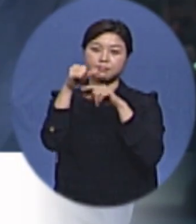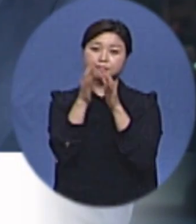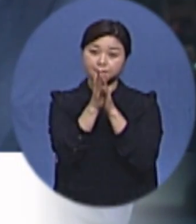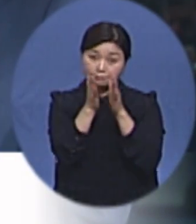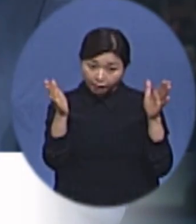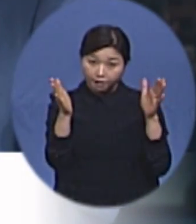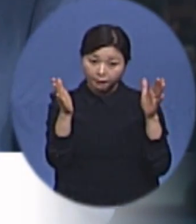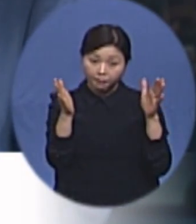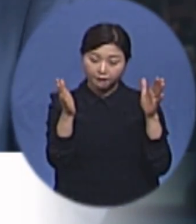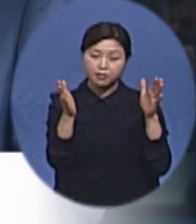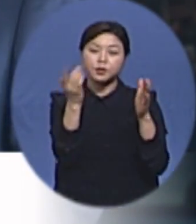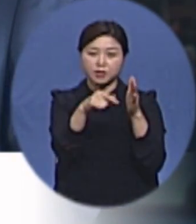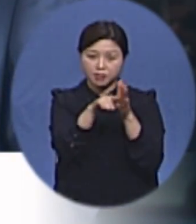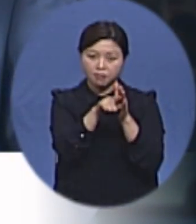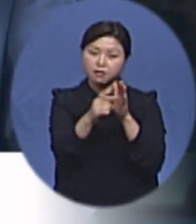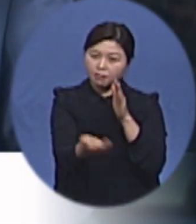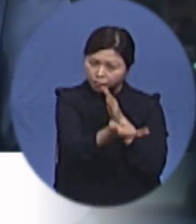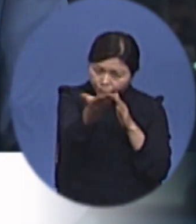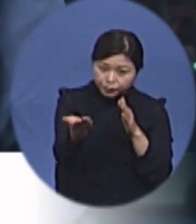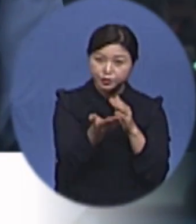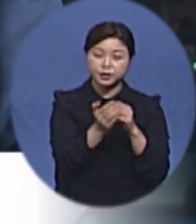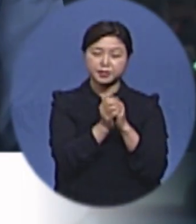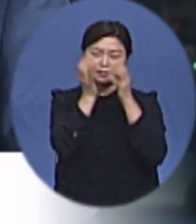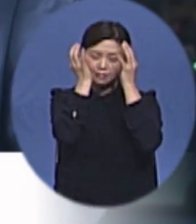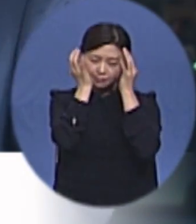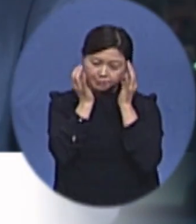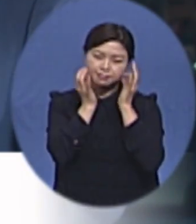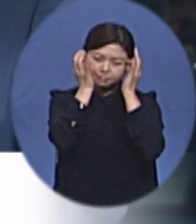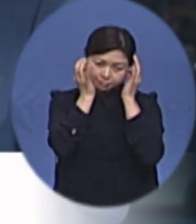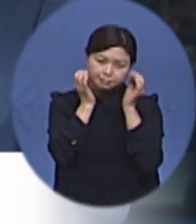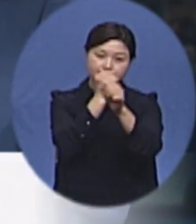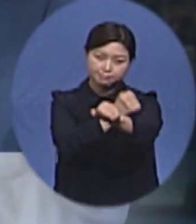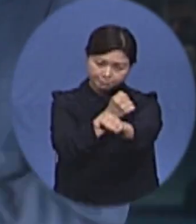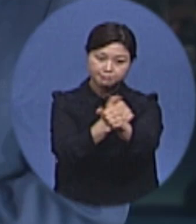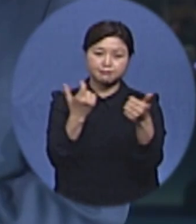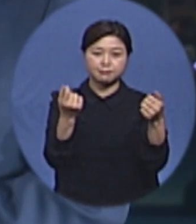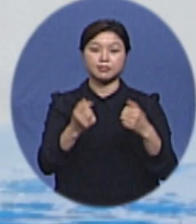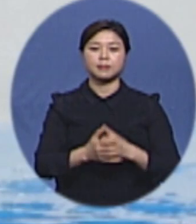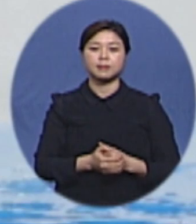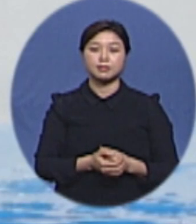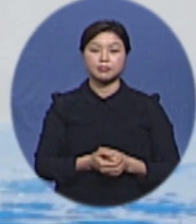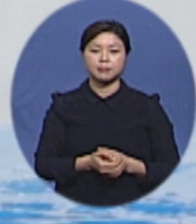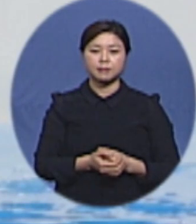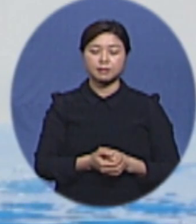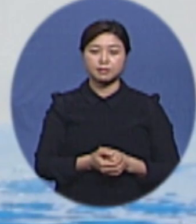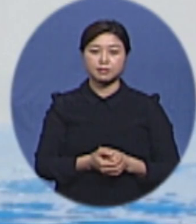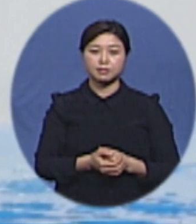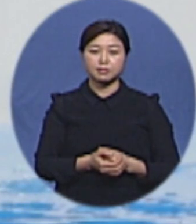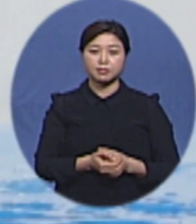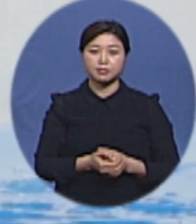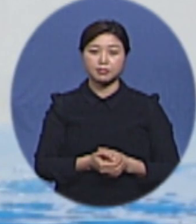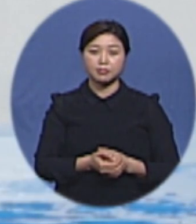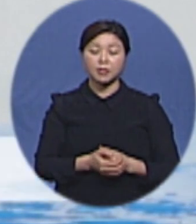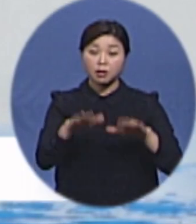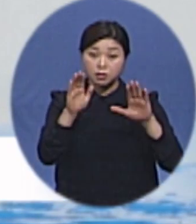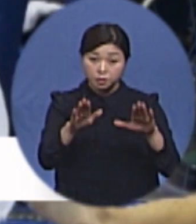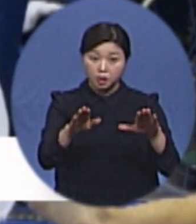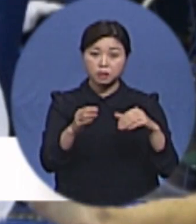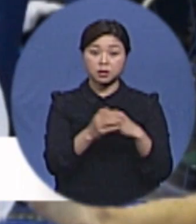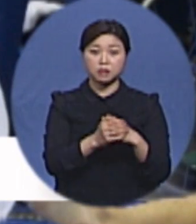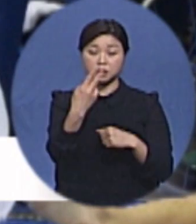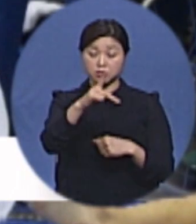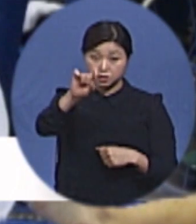다져보자고 여러분들은 땀에 땀을 흘려왔습니다. 특히 이번 대회는 지난달